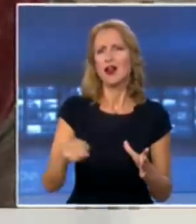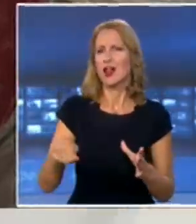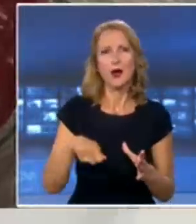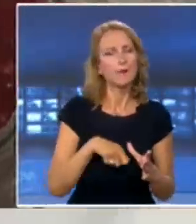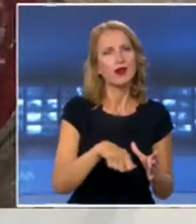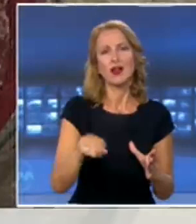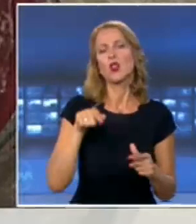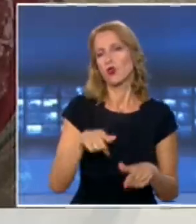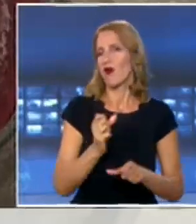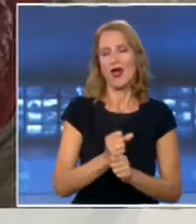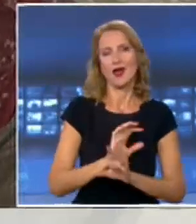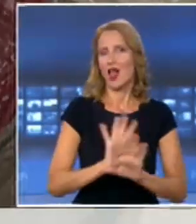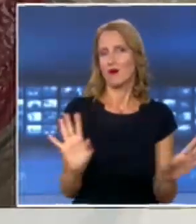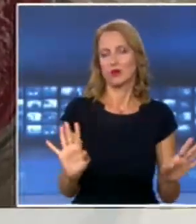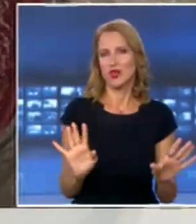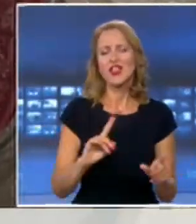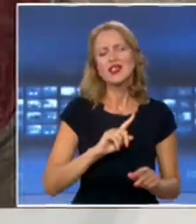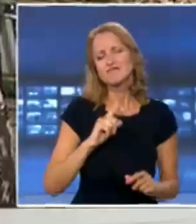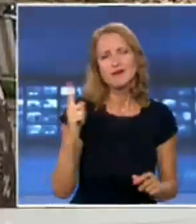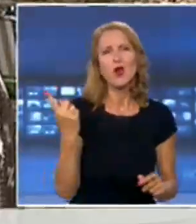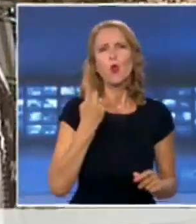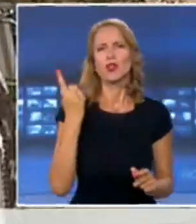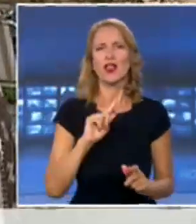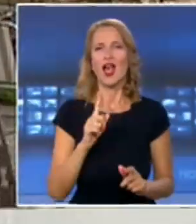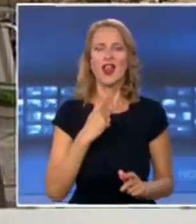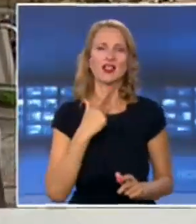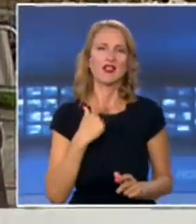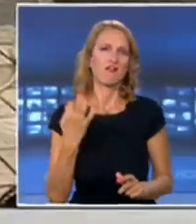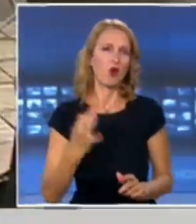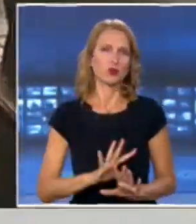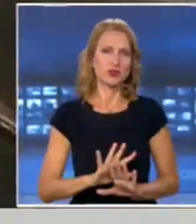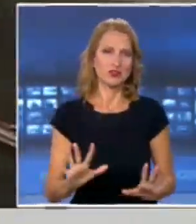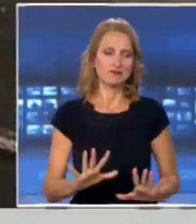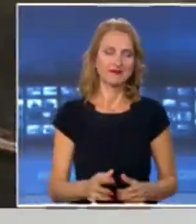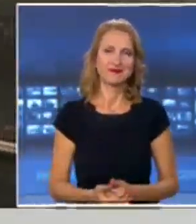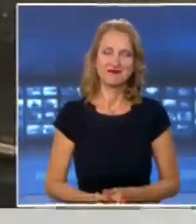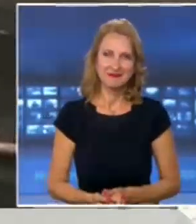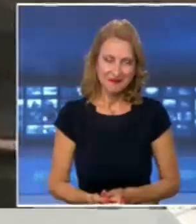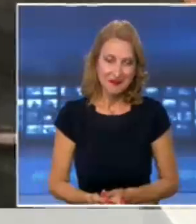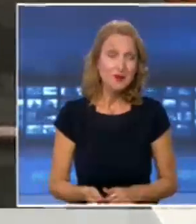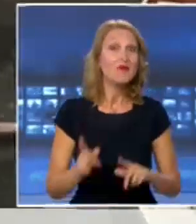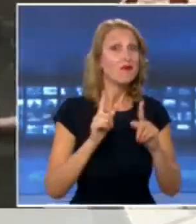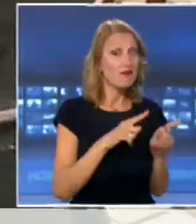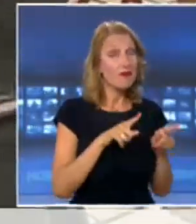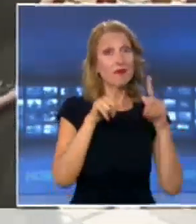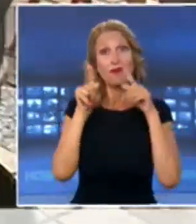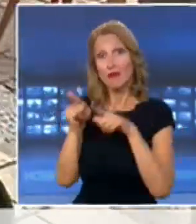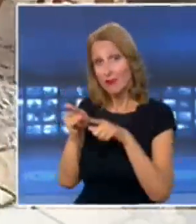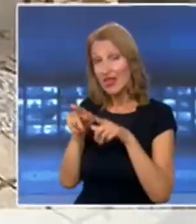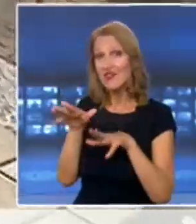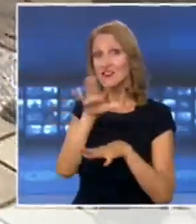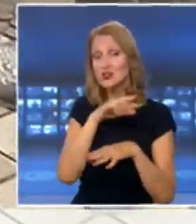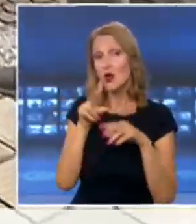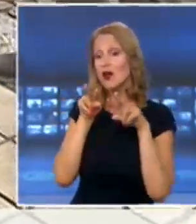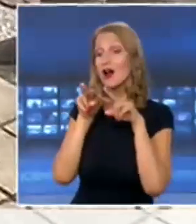е работа. Е уникален вкус. Това е красота. Вниманието на всички беше към ето този